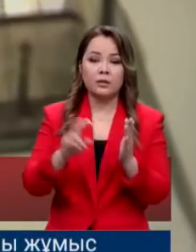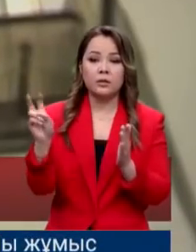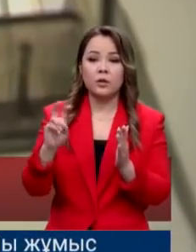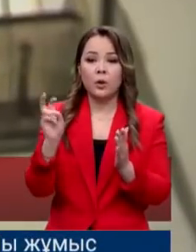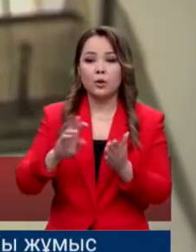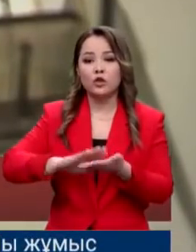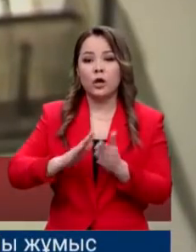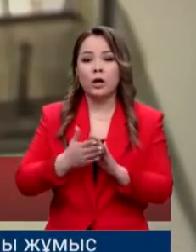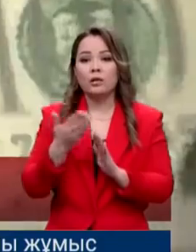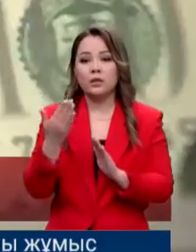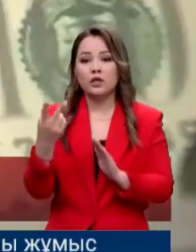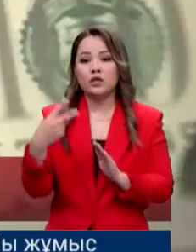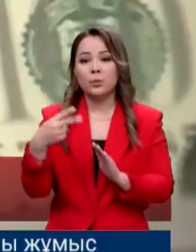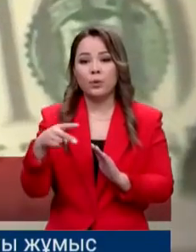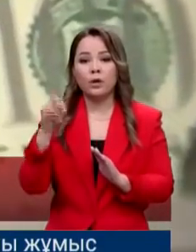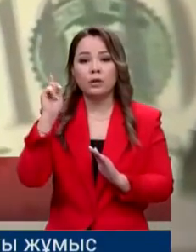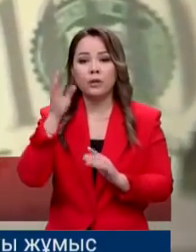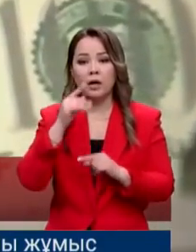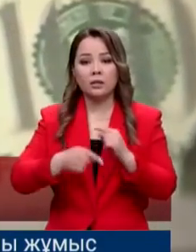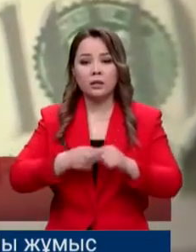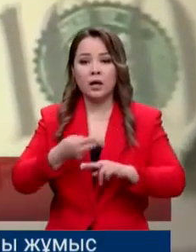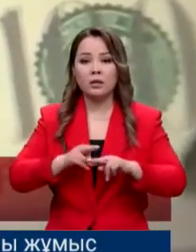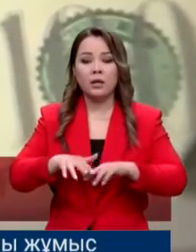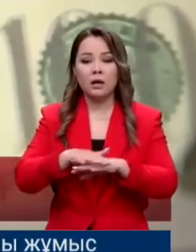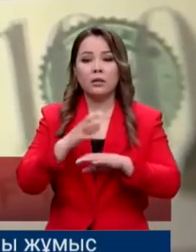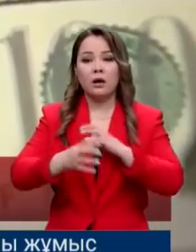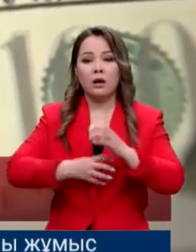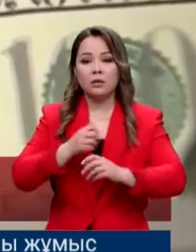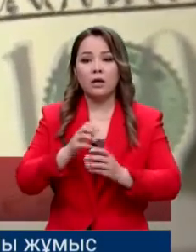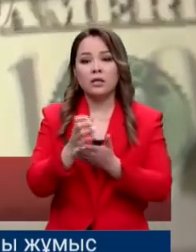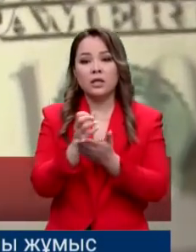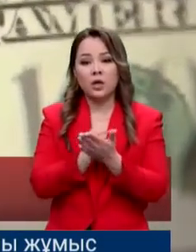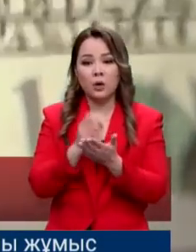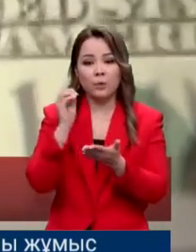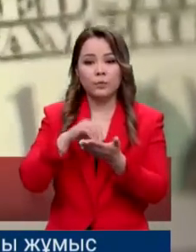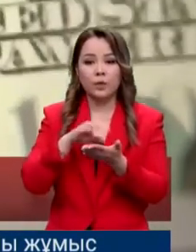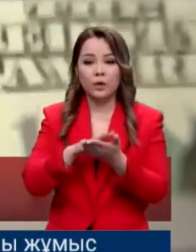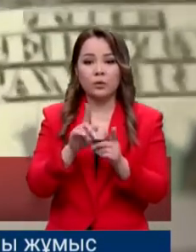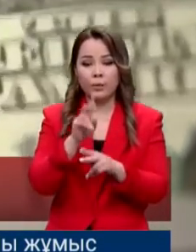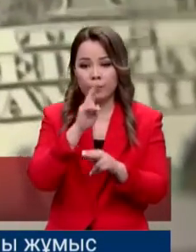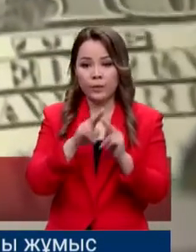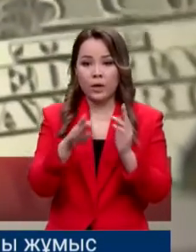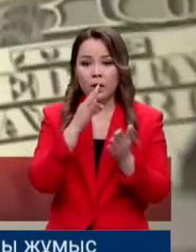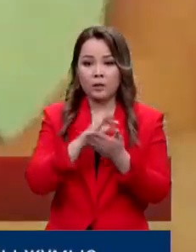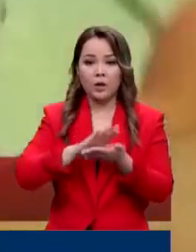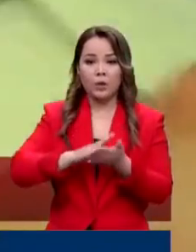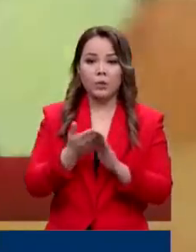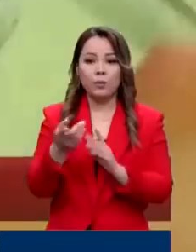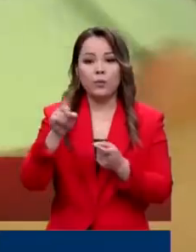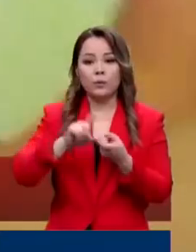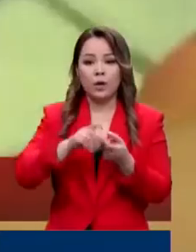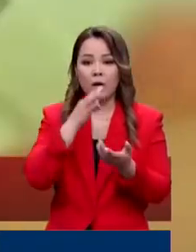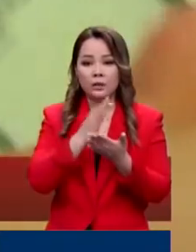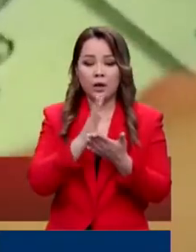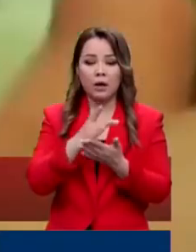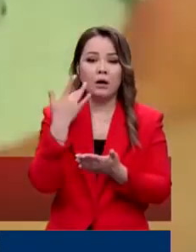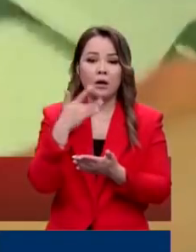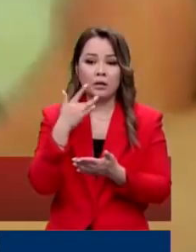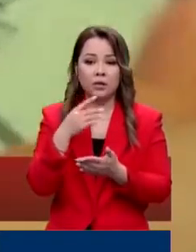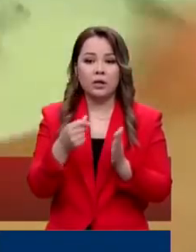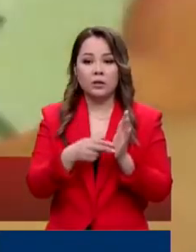қазіргі жағдайын 20-шы ғасырдағы фунттың әлемдік резервтік валюта мәртебесінен айырылған кезіне ұқсатып отыр. Өйткені ақыштың